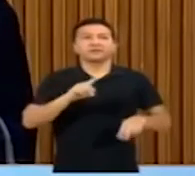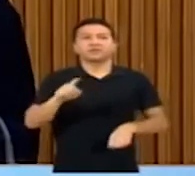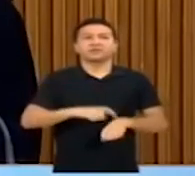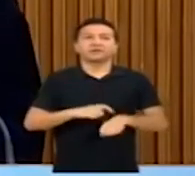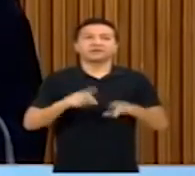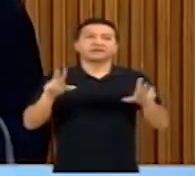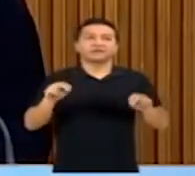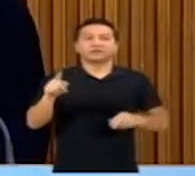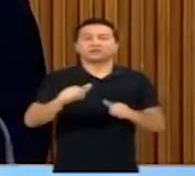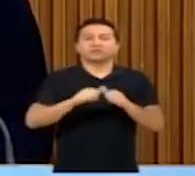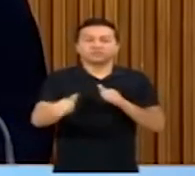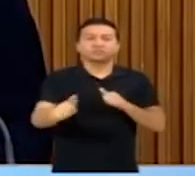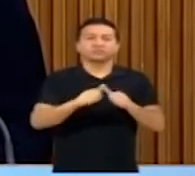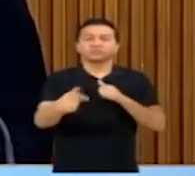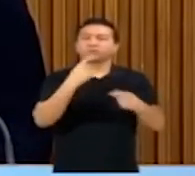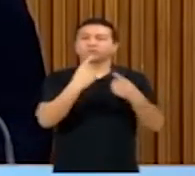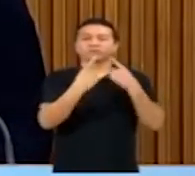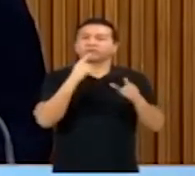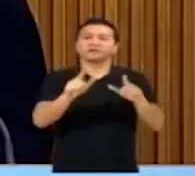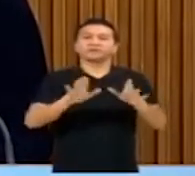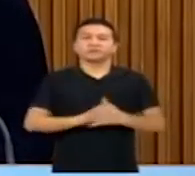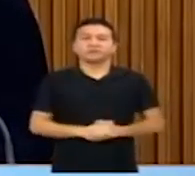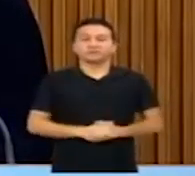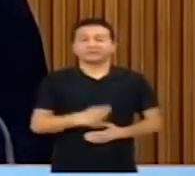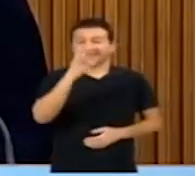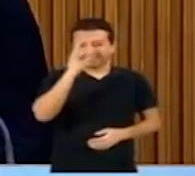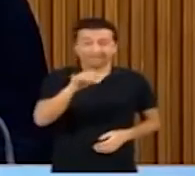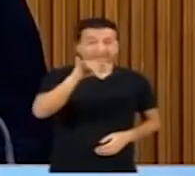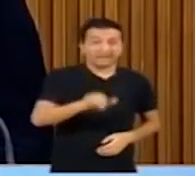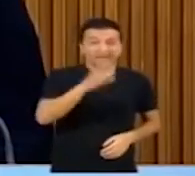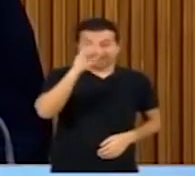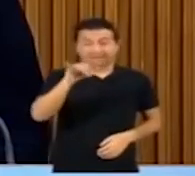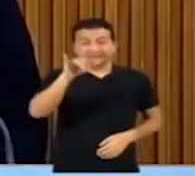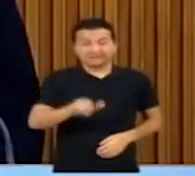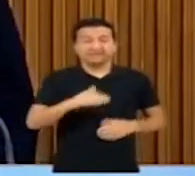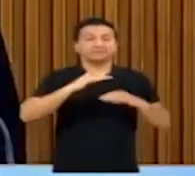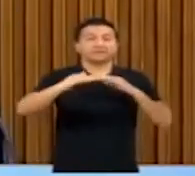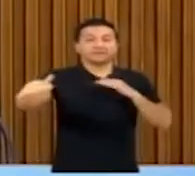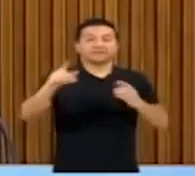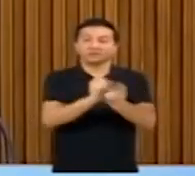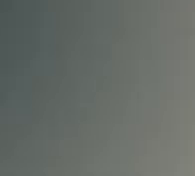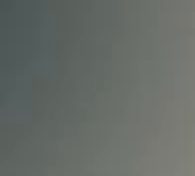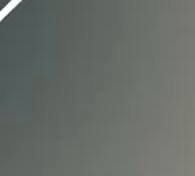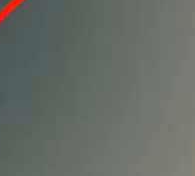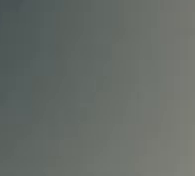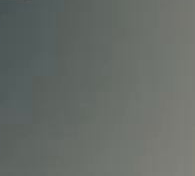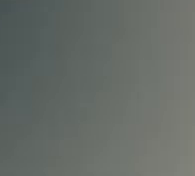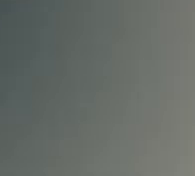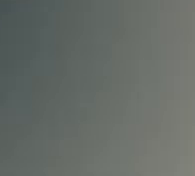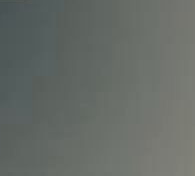yeter. Öyle uzun uzun konuşmaya da gerek yok. Kim haklı, kim haksız? Milletin önünde hesaplaşalım.